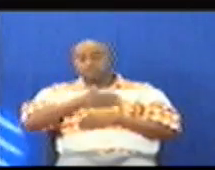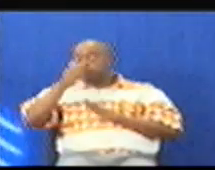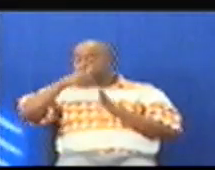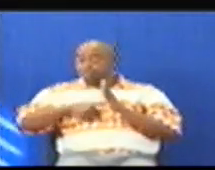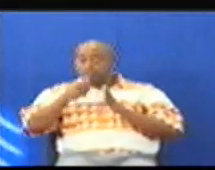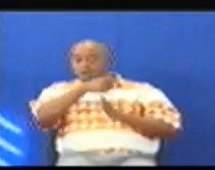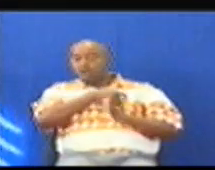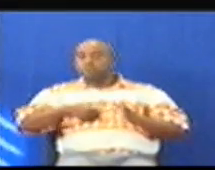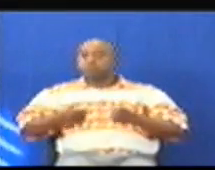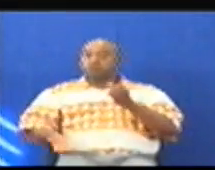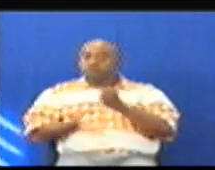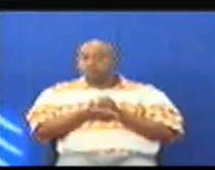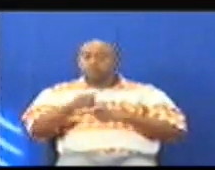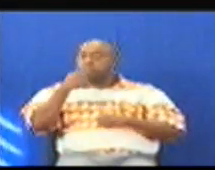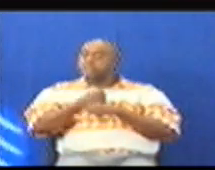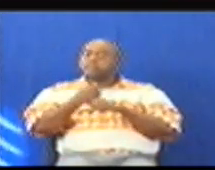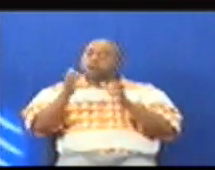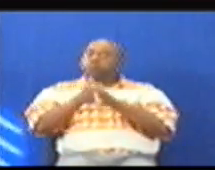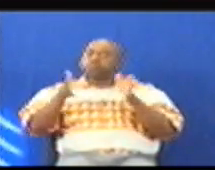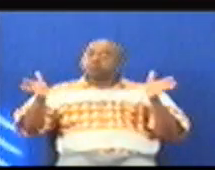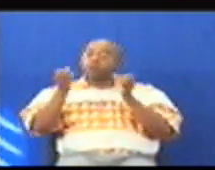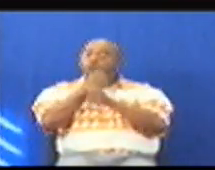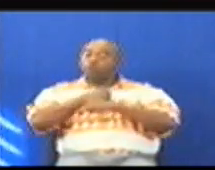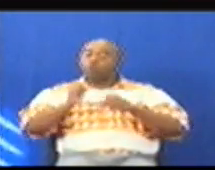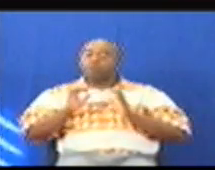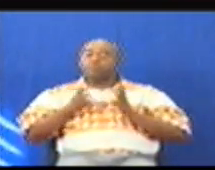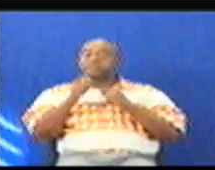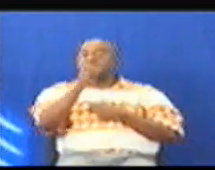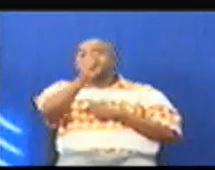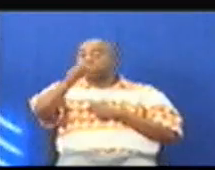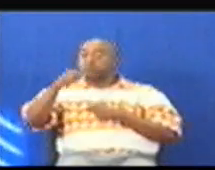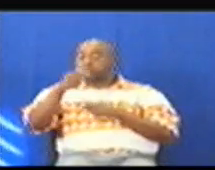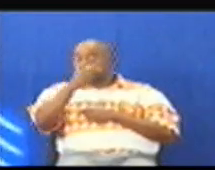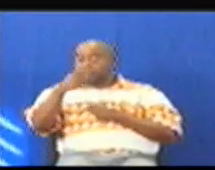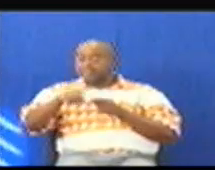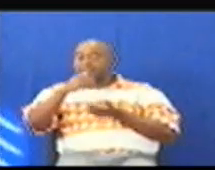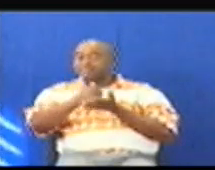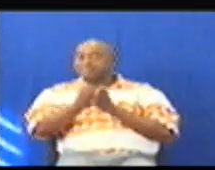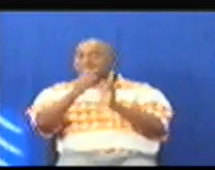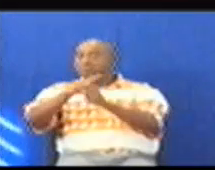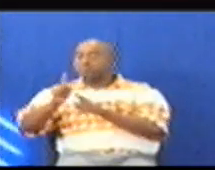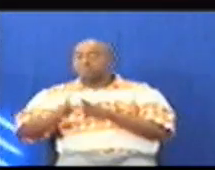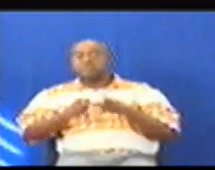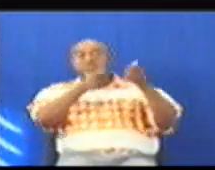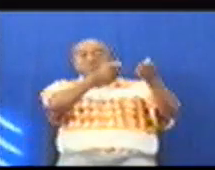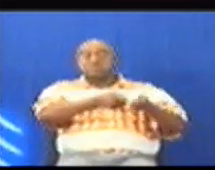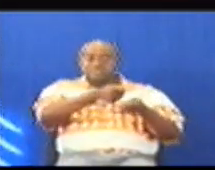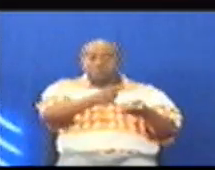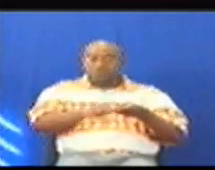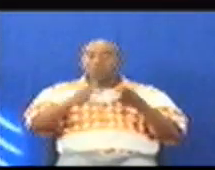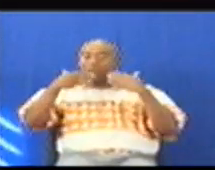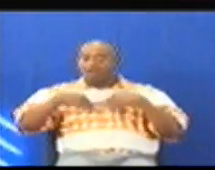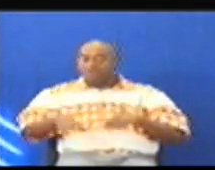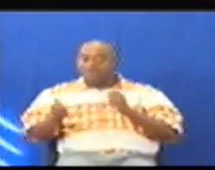Magufuli tumefanya kazi kubwa katika kuokoa maisha ya Watanzania katika sekta mbalimbali, kilimo, afya na mambo mengine.